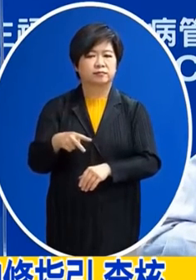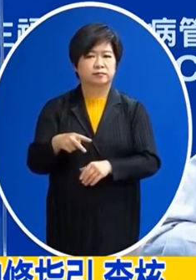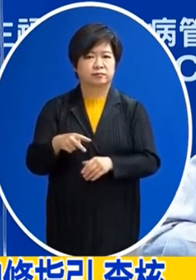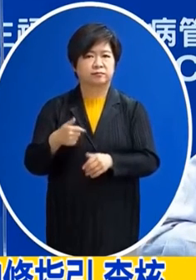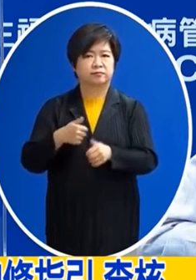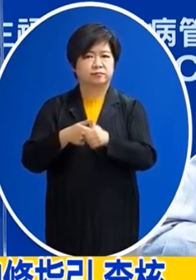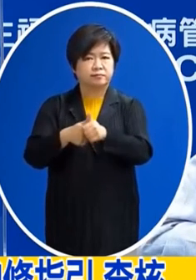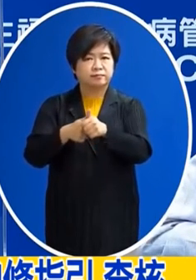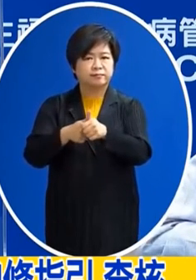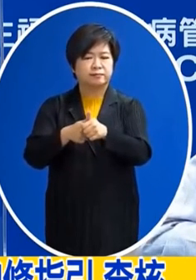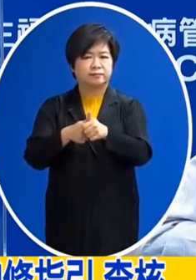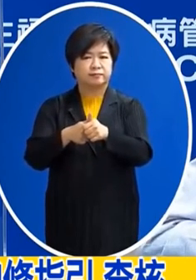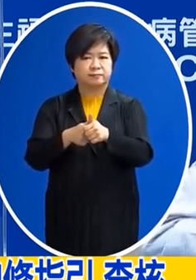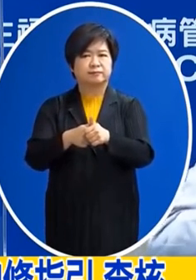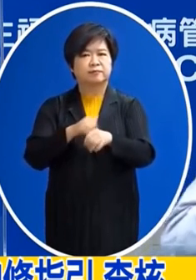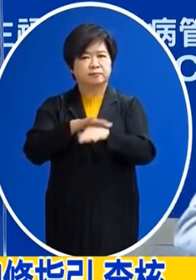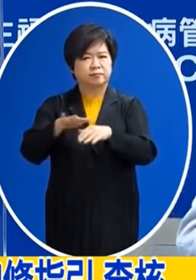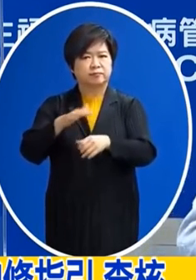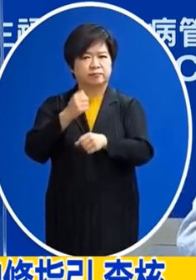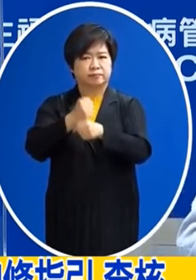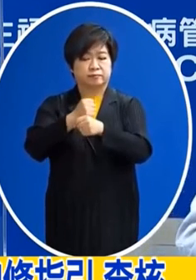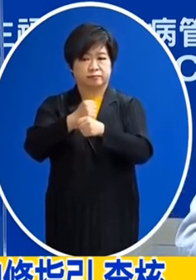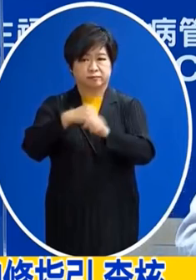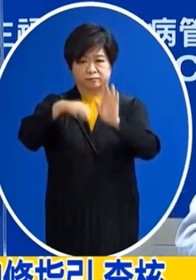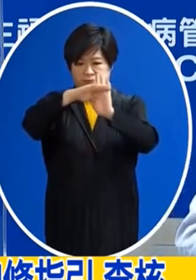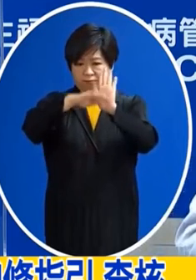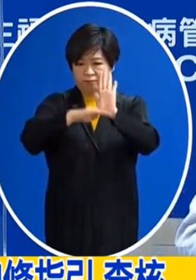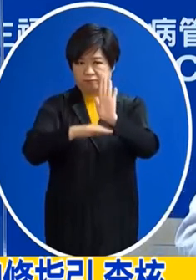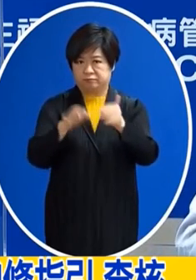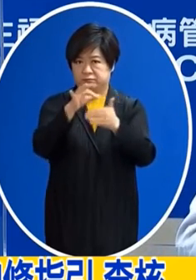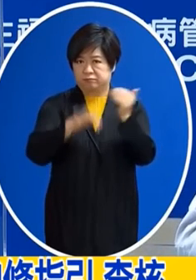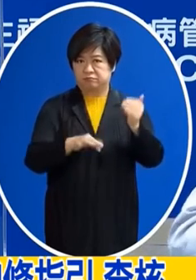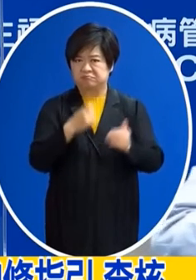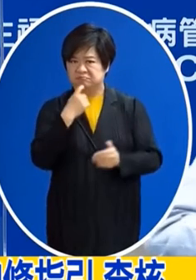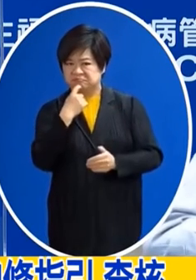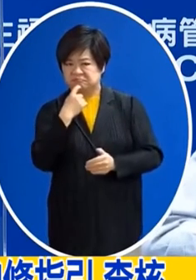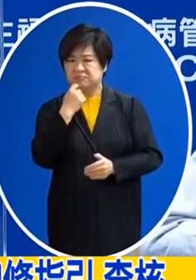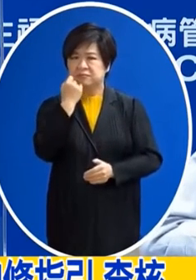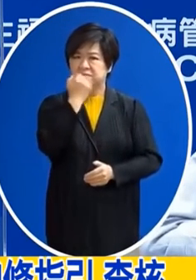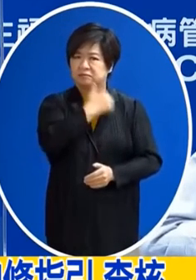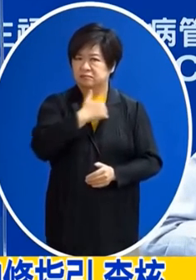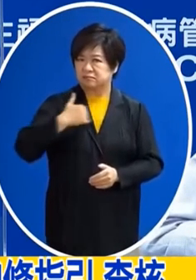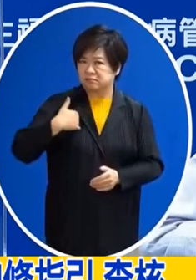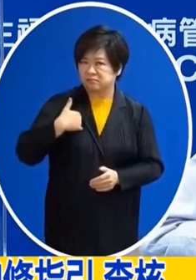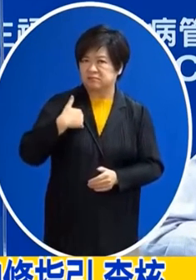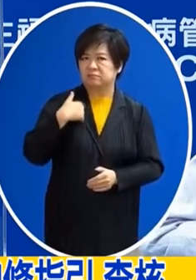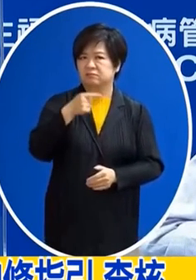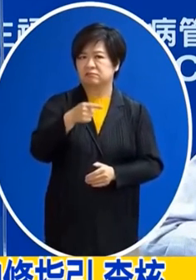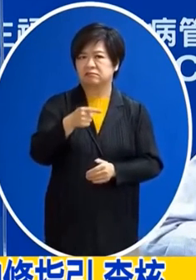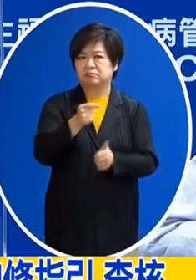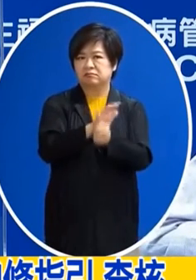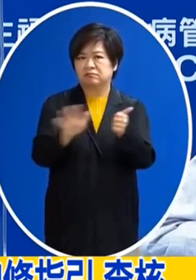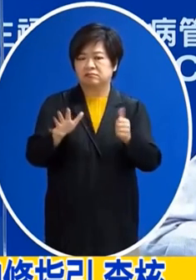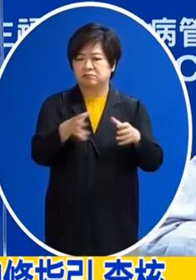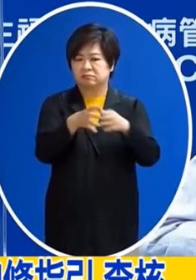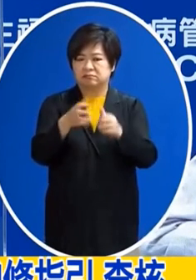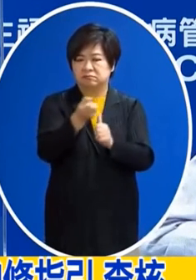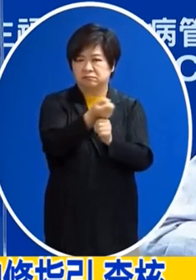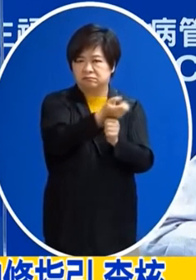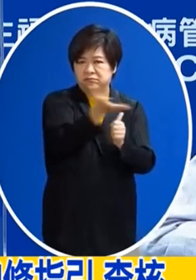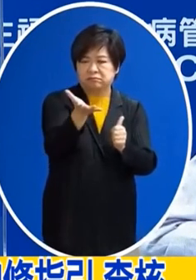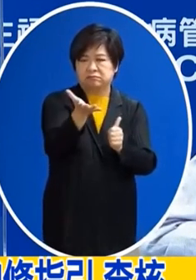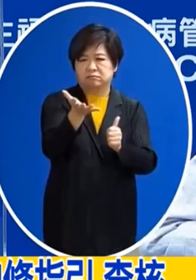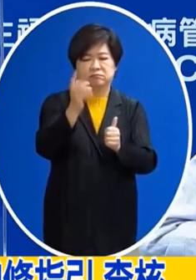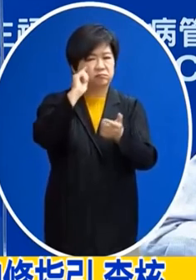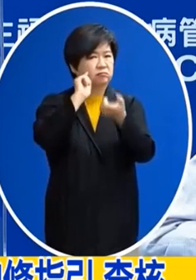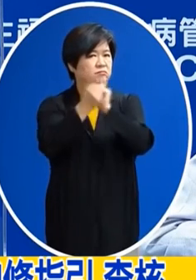监测啊，会而且去建立起来啊。那另外，如果怀疑有可能造成这个群聚事件的时候，我们会进